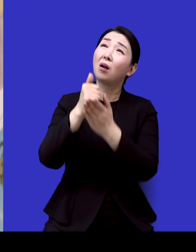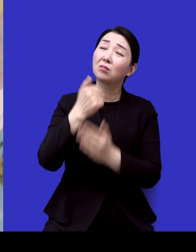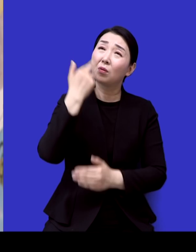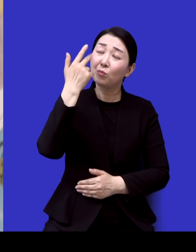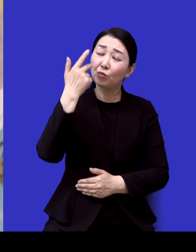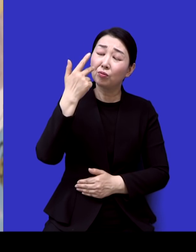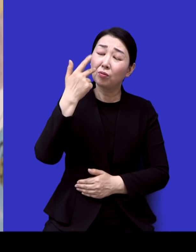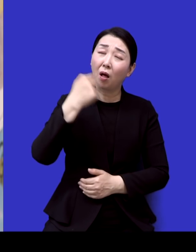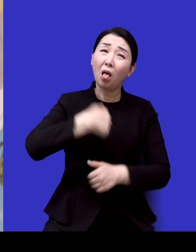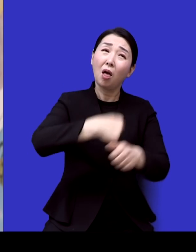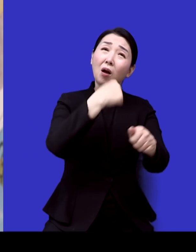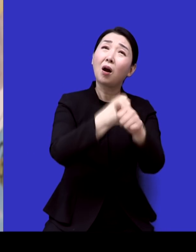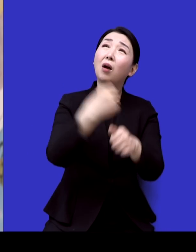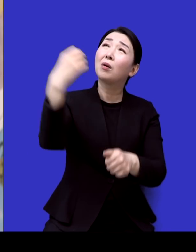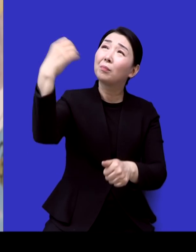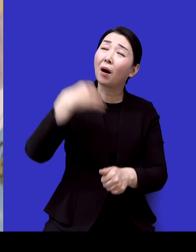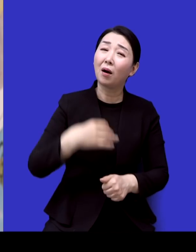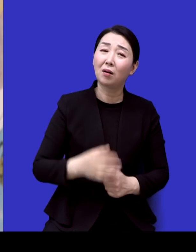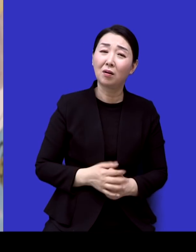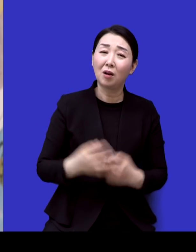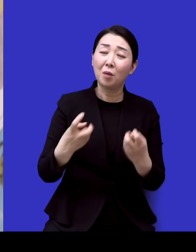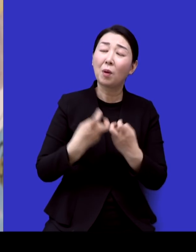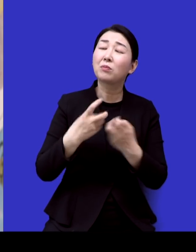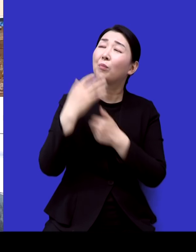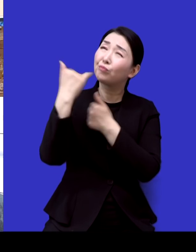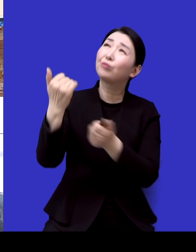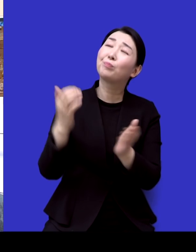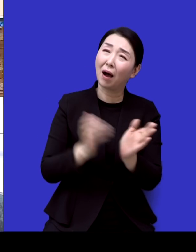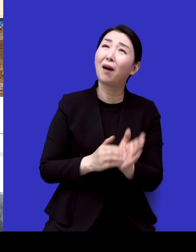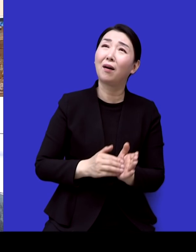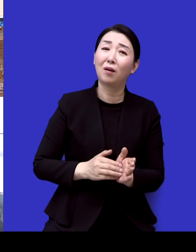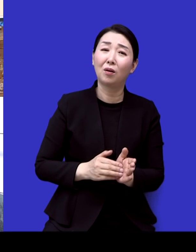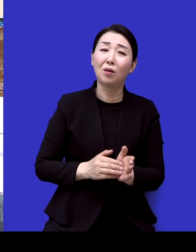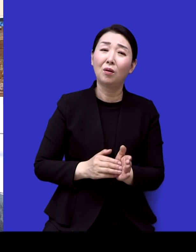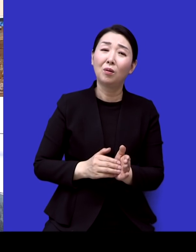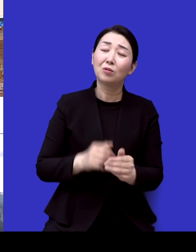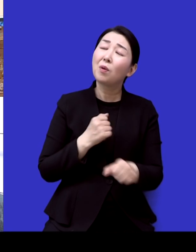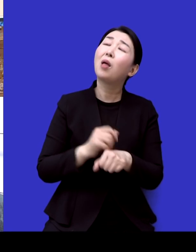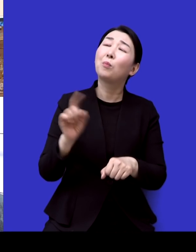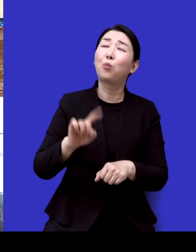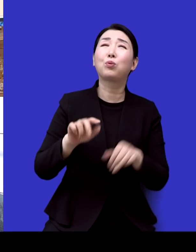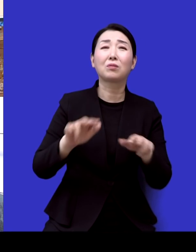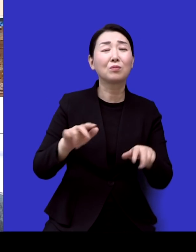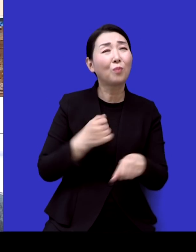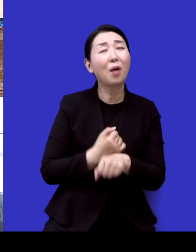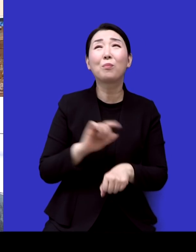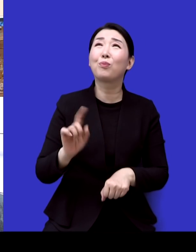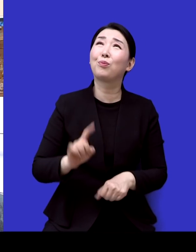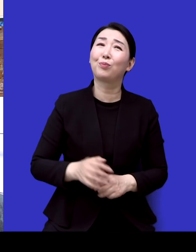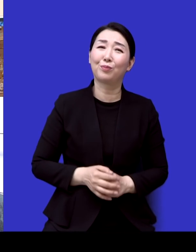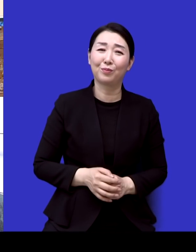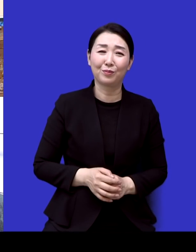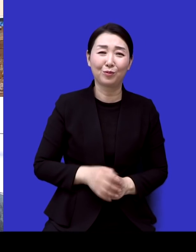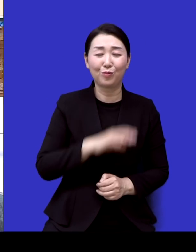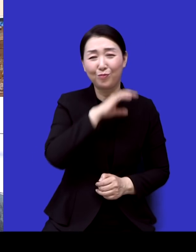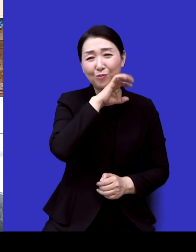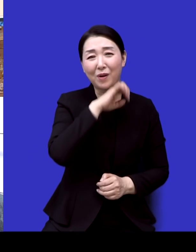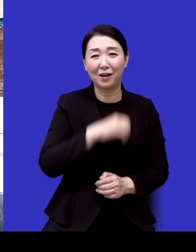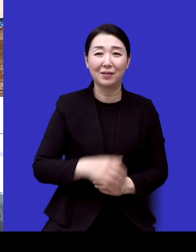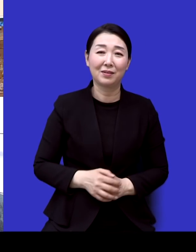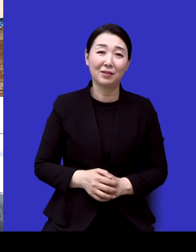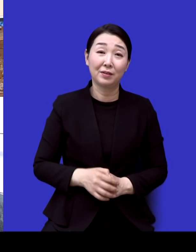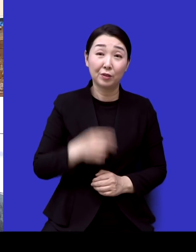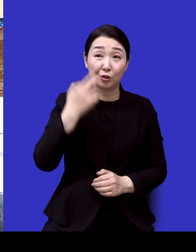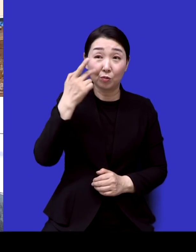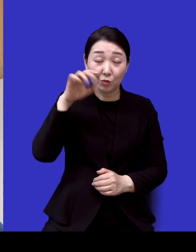저한테 가라며요. 여러 가지 방법들로 컨펌 하셨잖아요. 예. 뭐 하자는 거예요? 여기 뭐 하는 거예요? 그래서 미국은 참